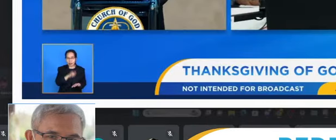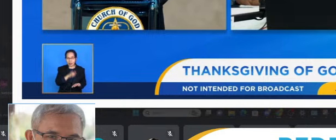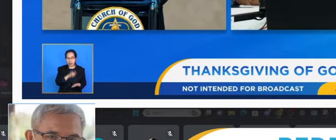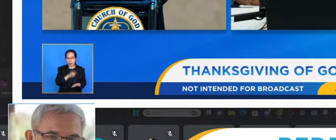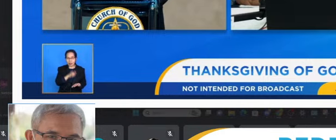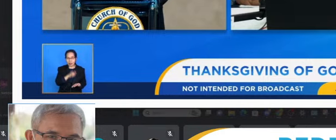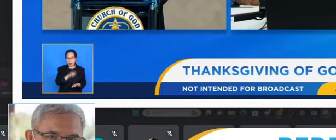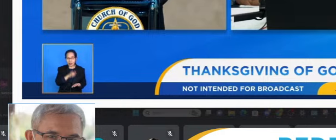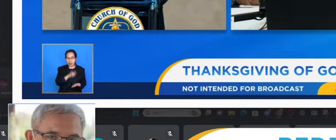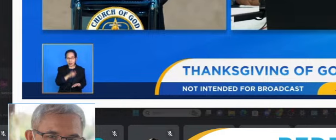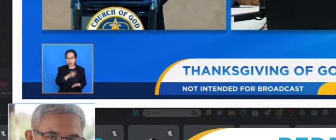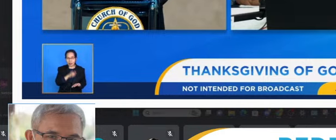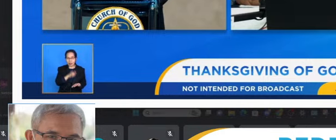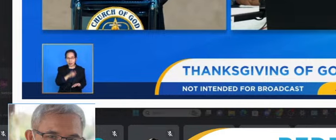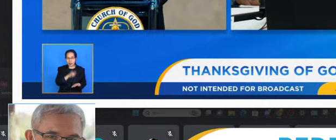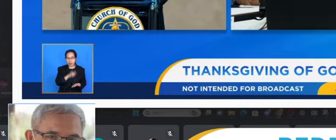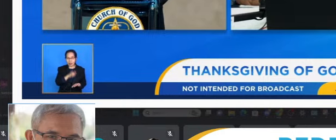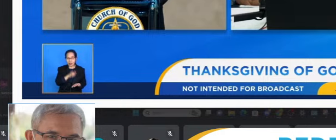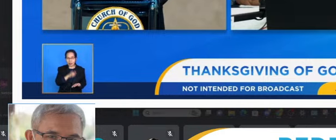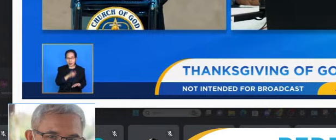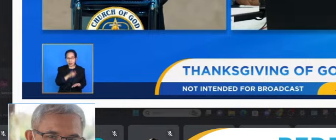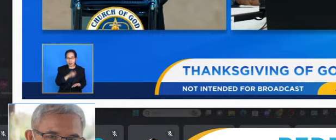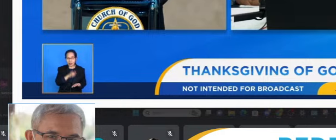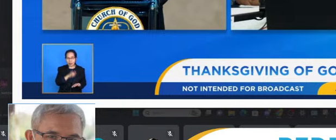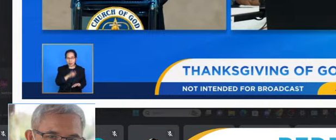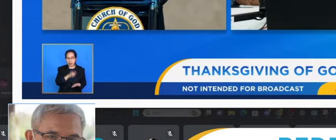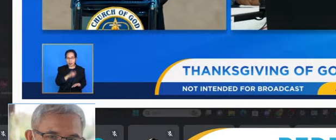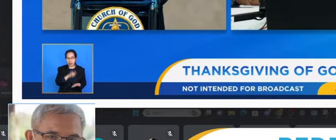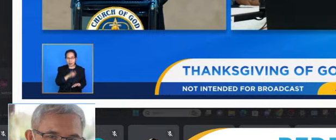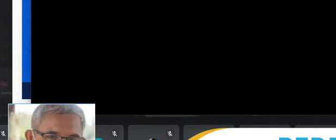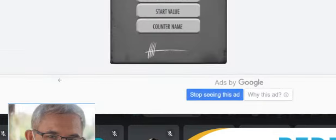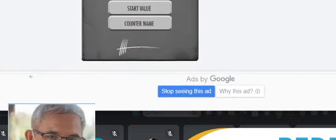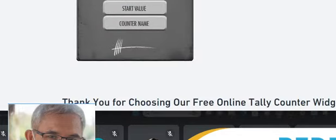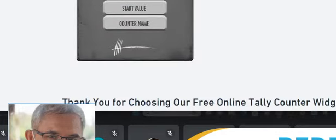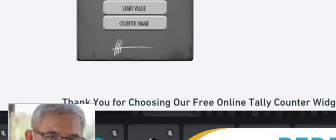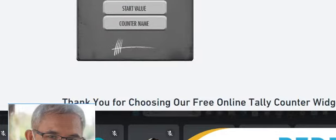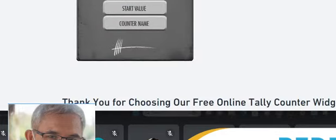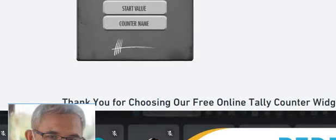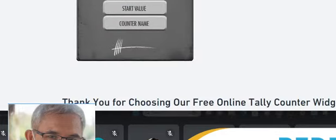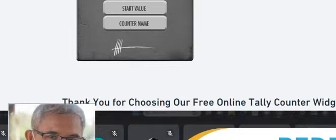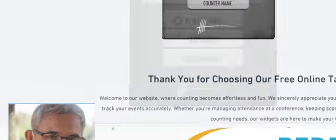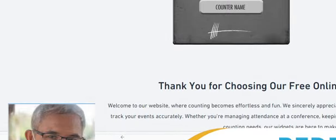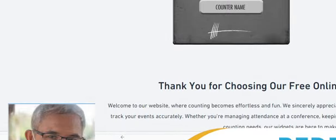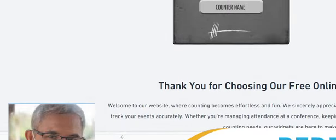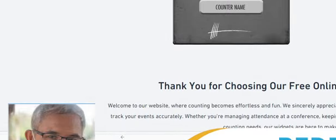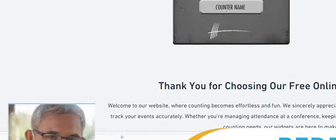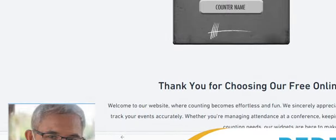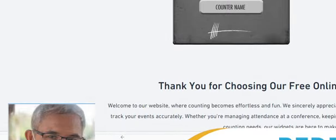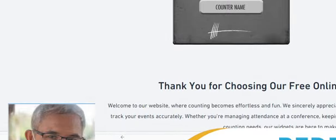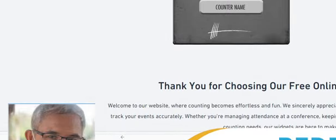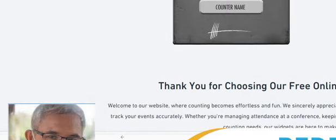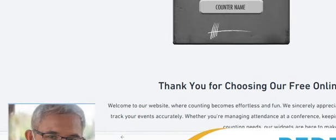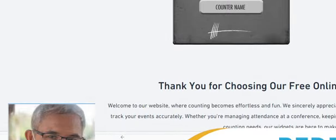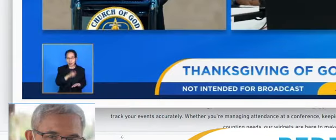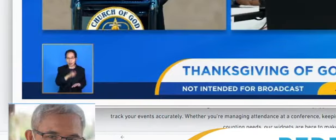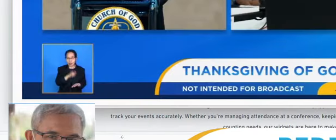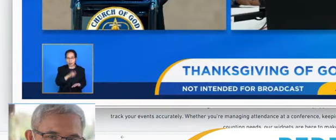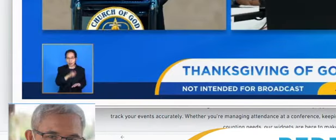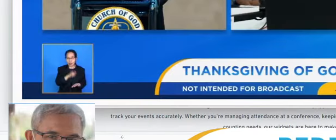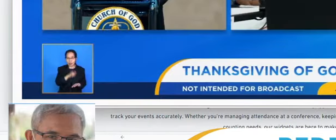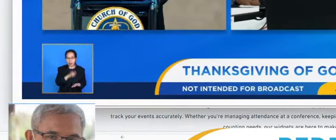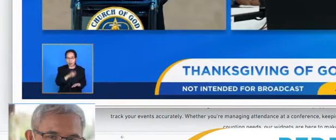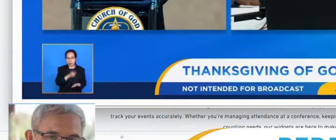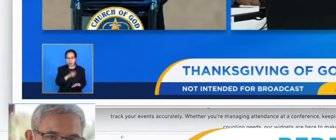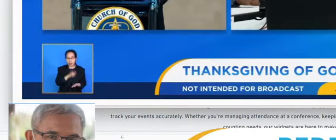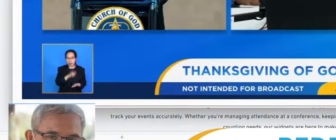ang itinuturo ay yung utos ng tao na pinakaaral, anong